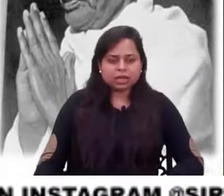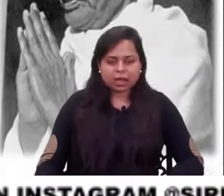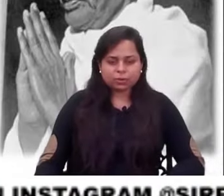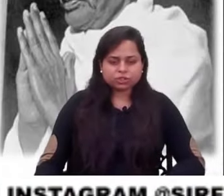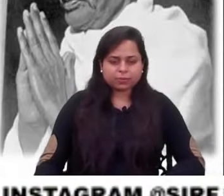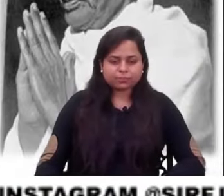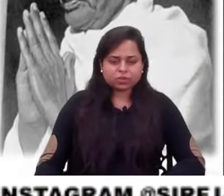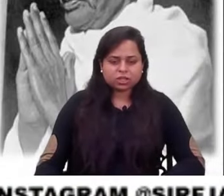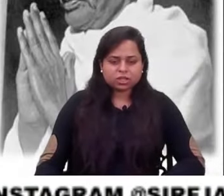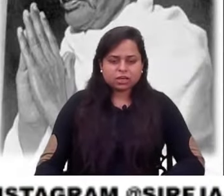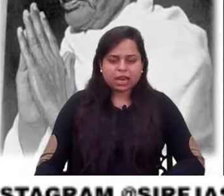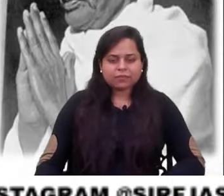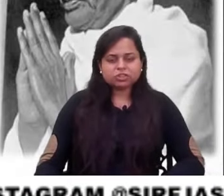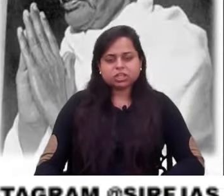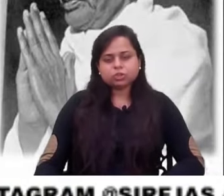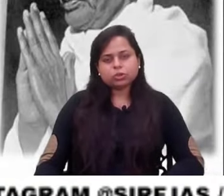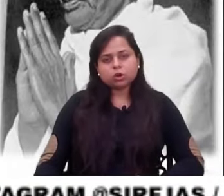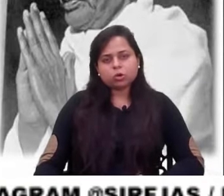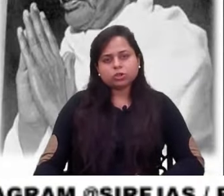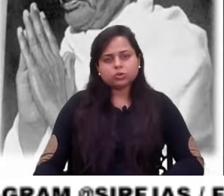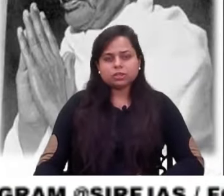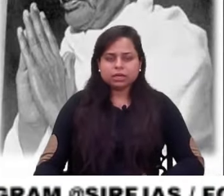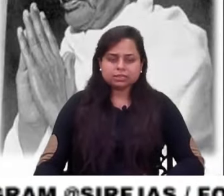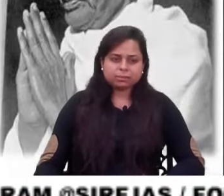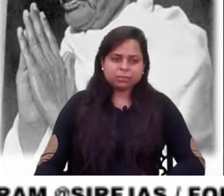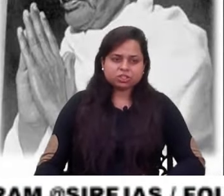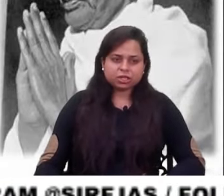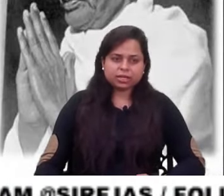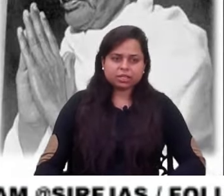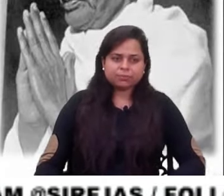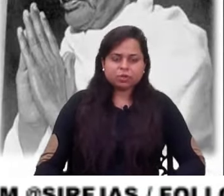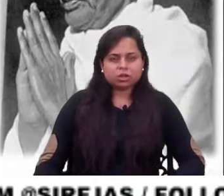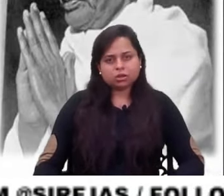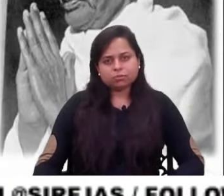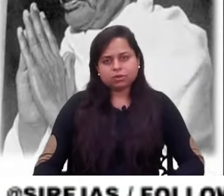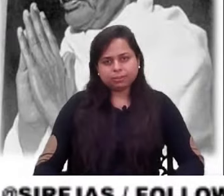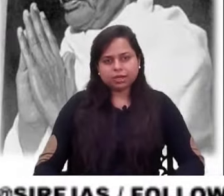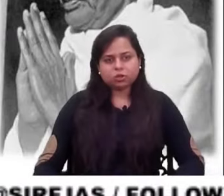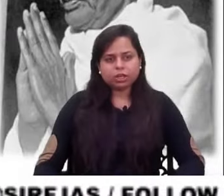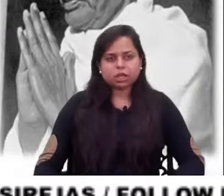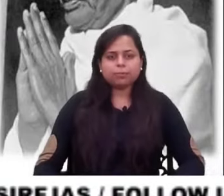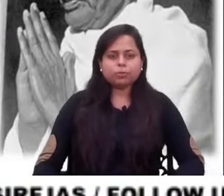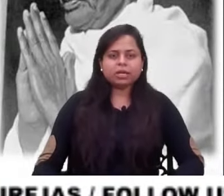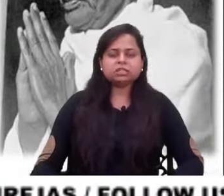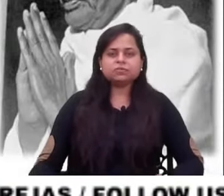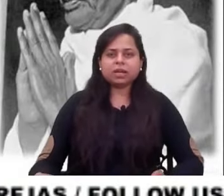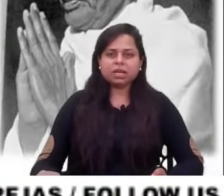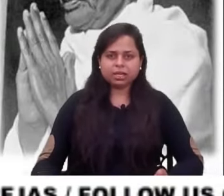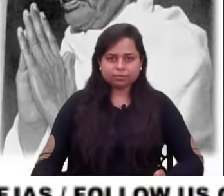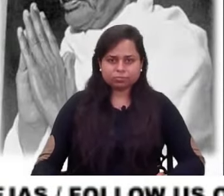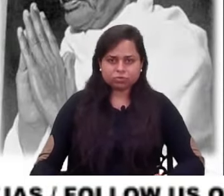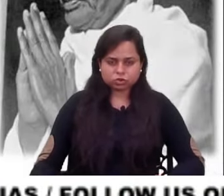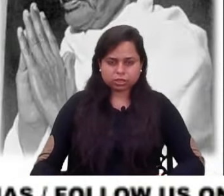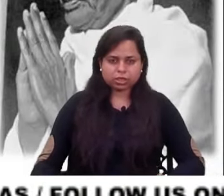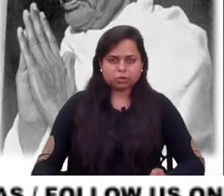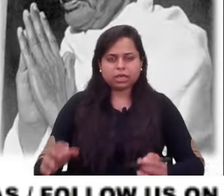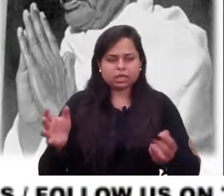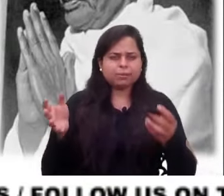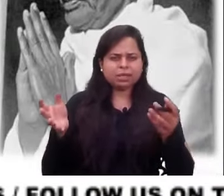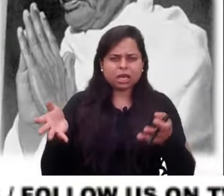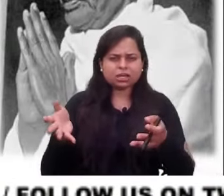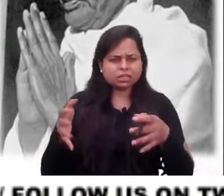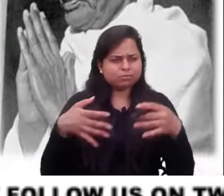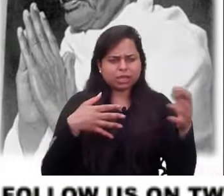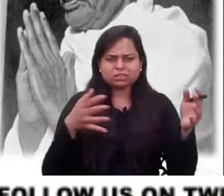लैंग्वेज लैंग्वेज में चल रही थी और उसके